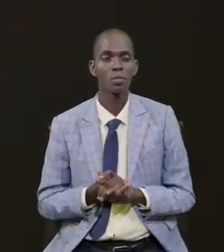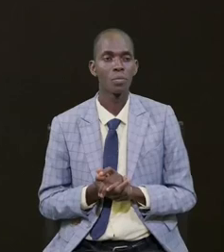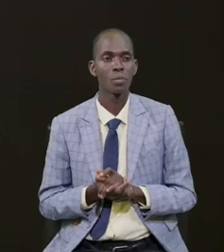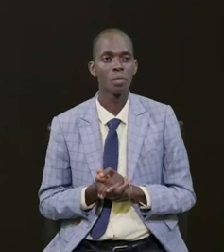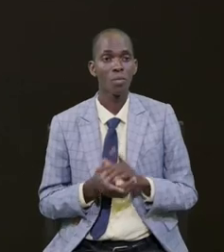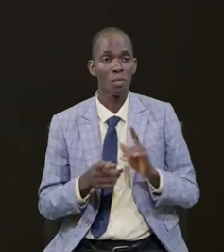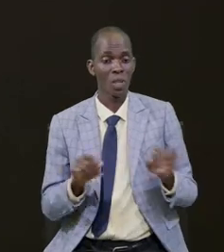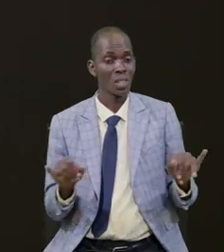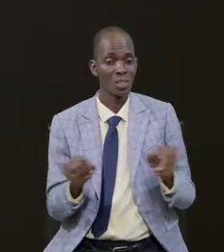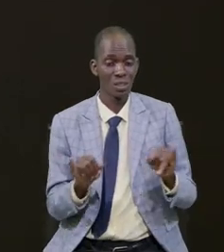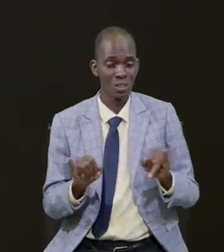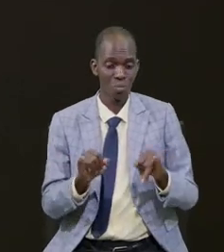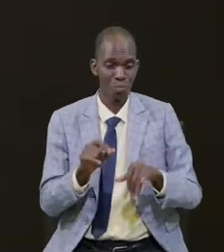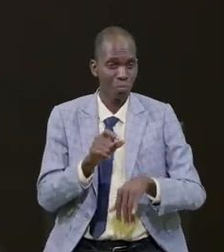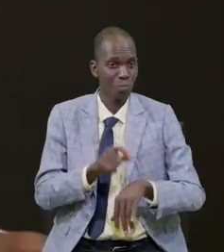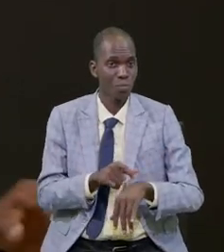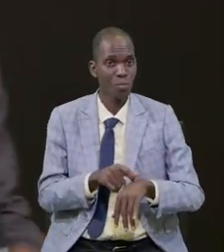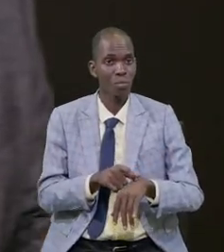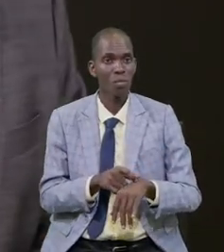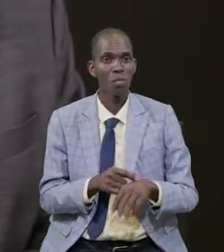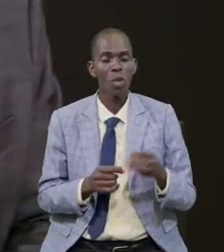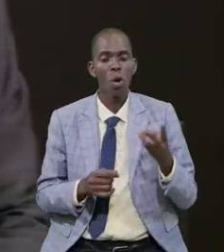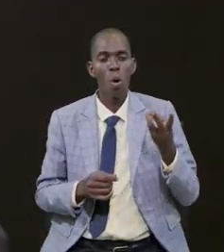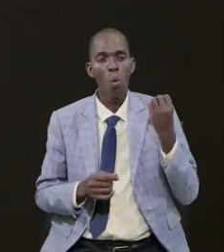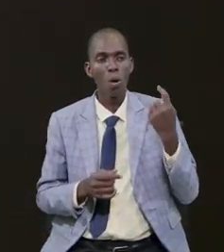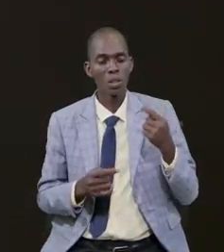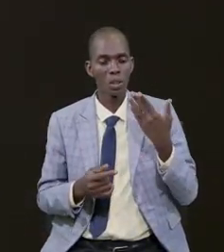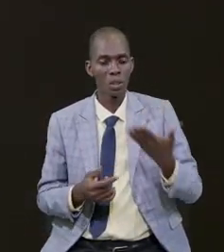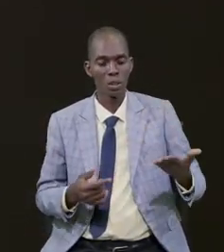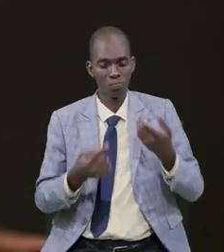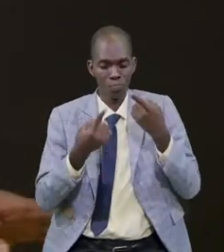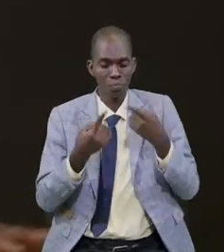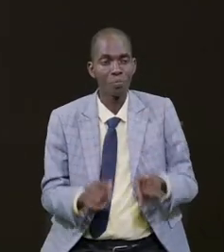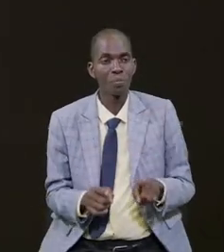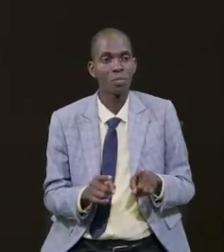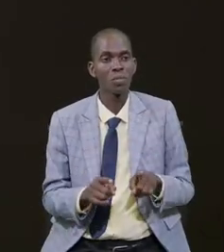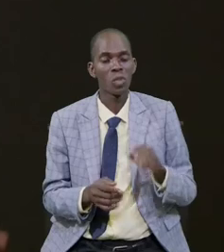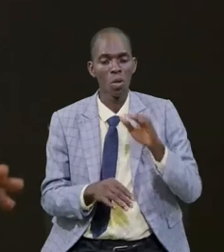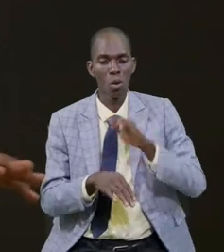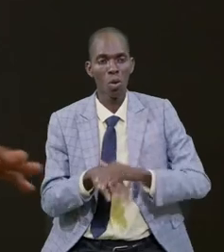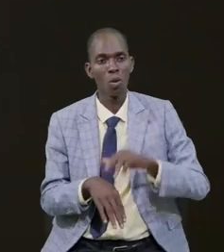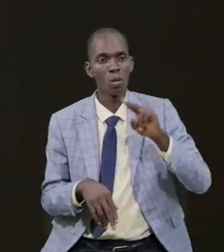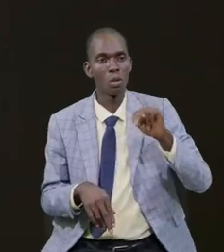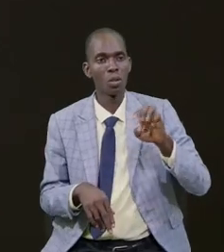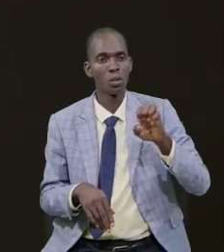Au même instant, la parole s'accomplit sur